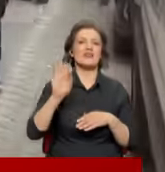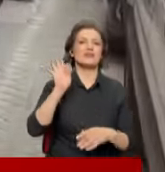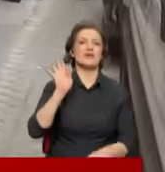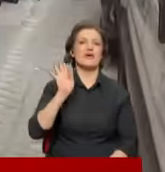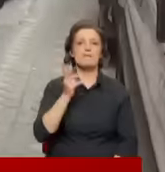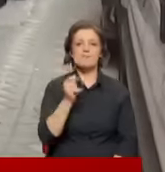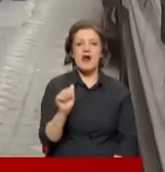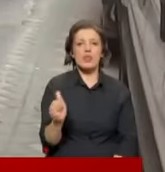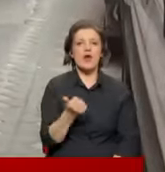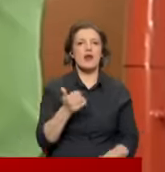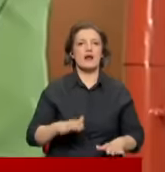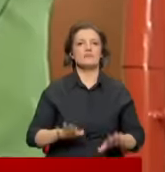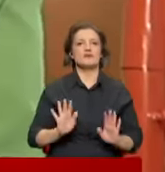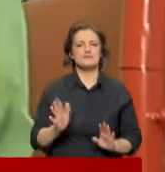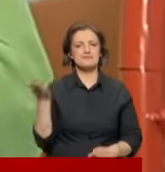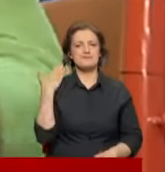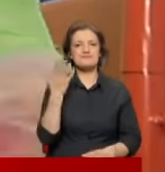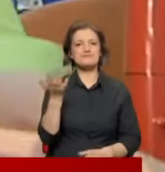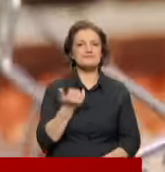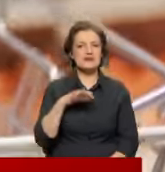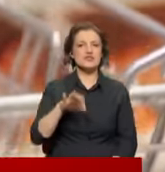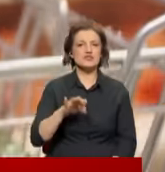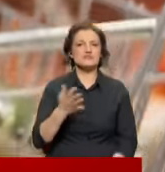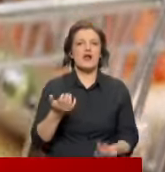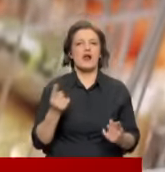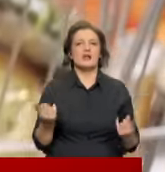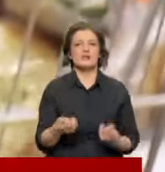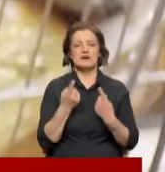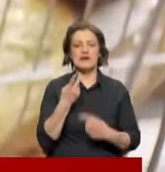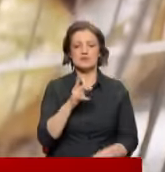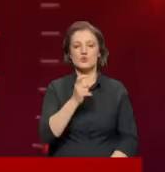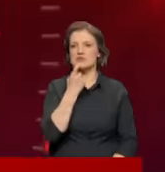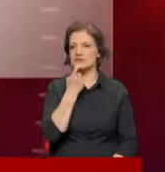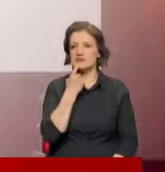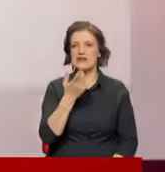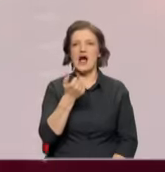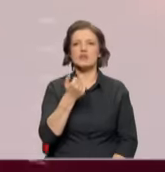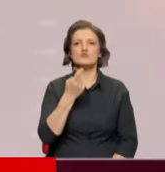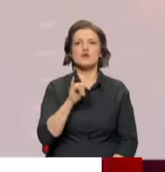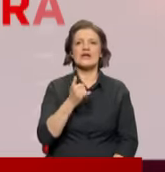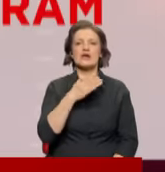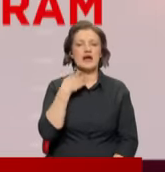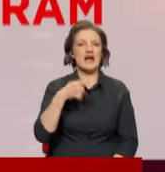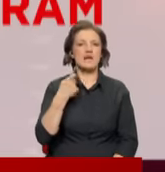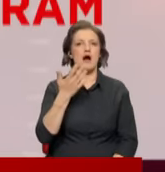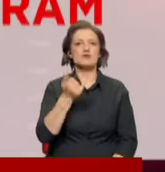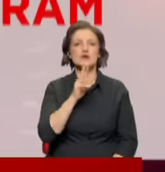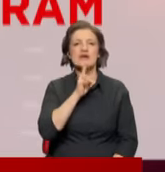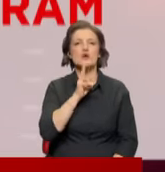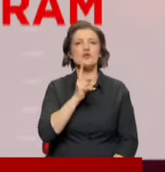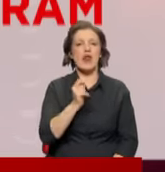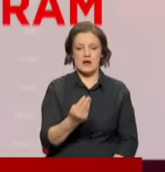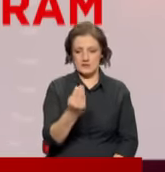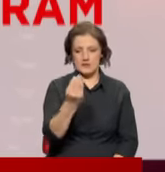gidiyor. Paranın değeri kalmadı. Eskiden alabildiğini artık alamıyor tüketici. 2009 yılında 6,5 kilo kıyma alınabiliyordu 200